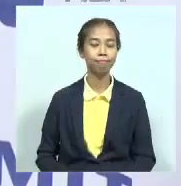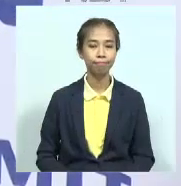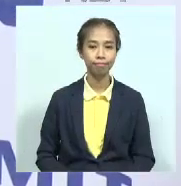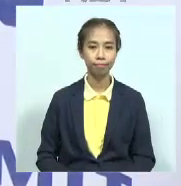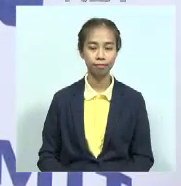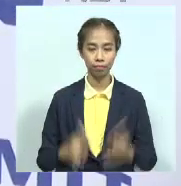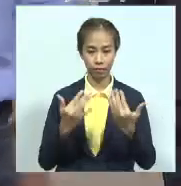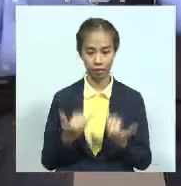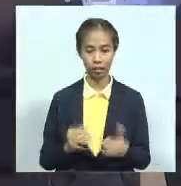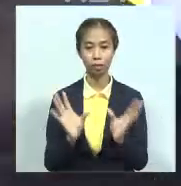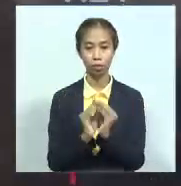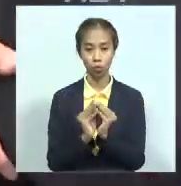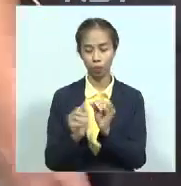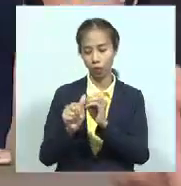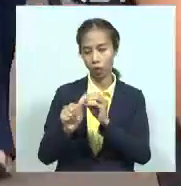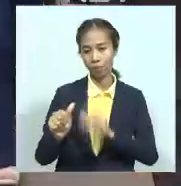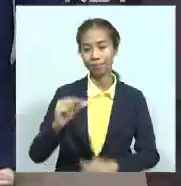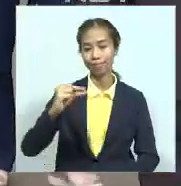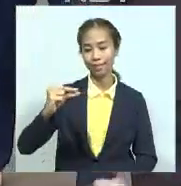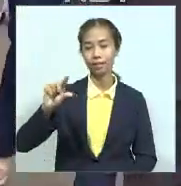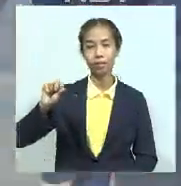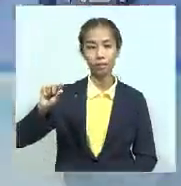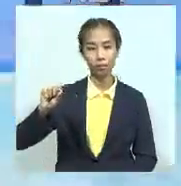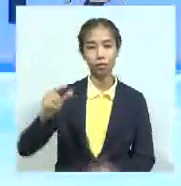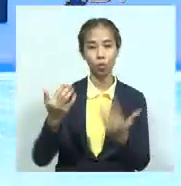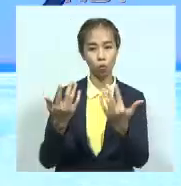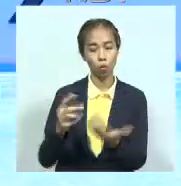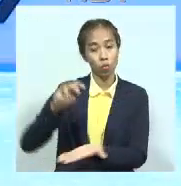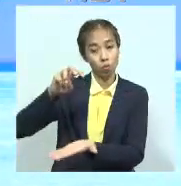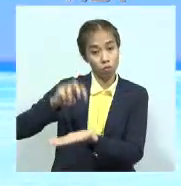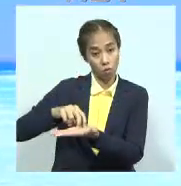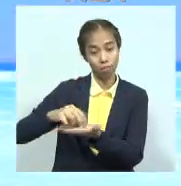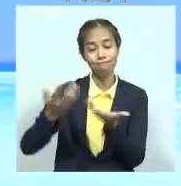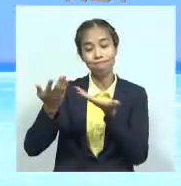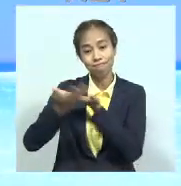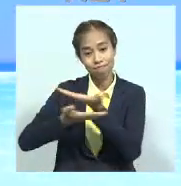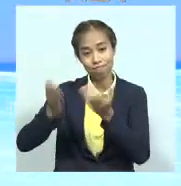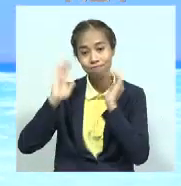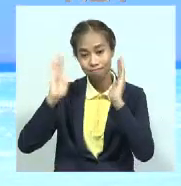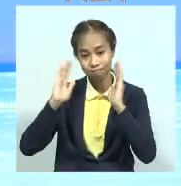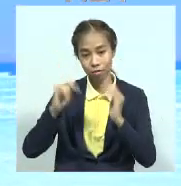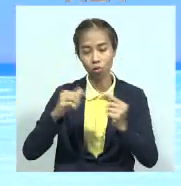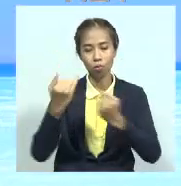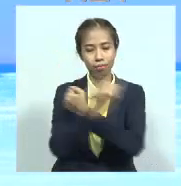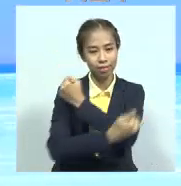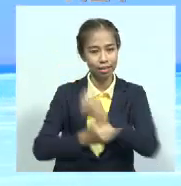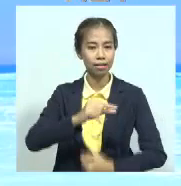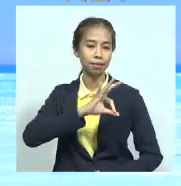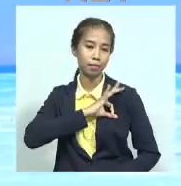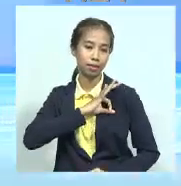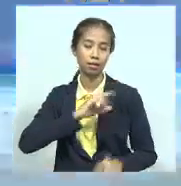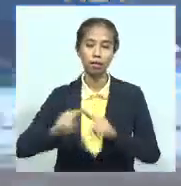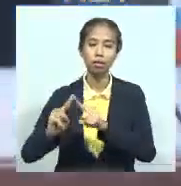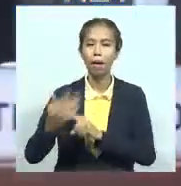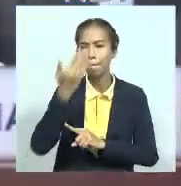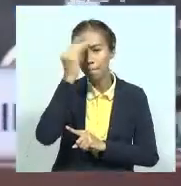การประชุมครั้งนี้ผู้นำ G20 จะรับรองแถลงการที่ย้ำความสัมพันธ์การประสานนโยบายของประเทศสมาชิกเพื่อ